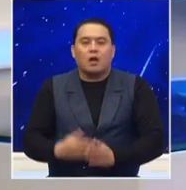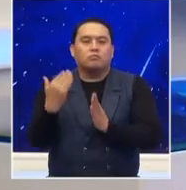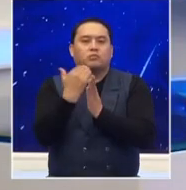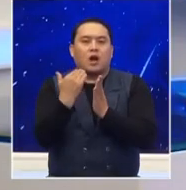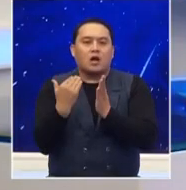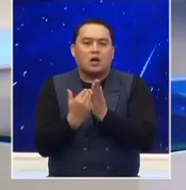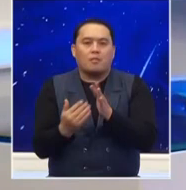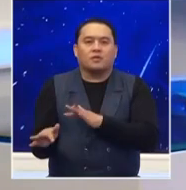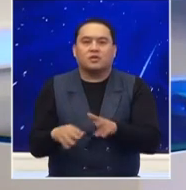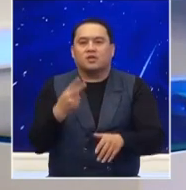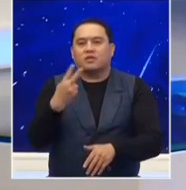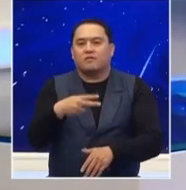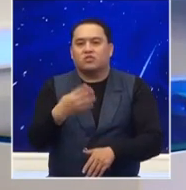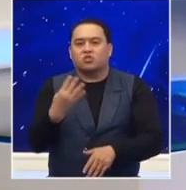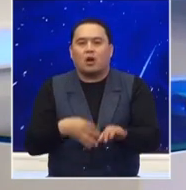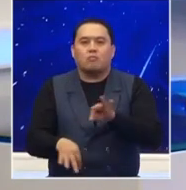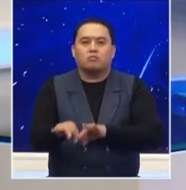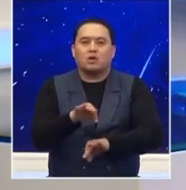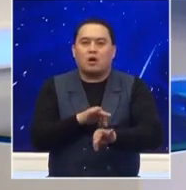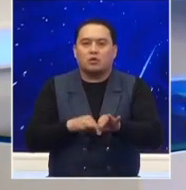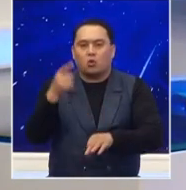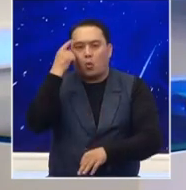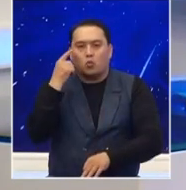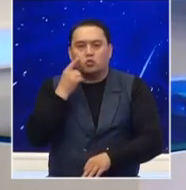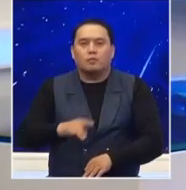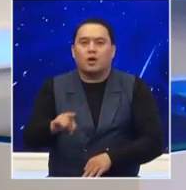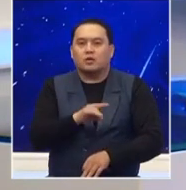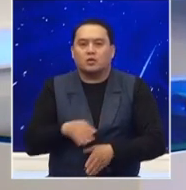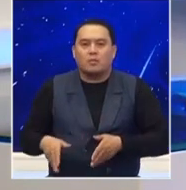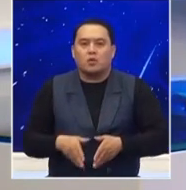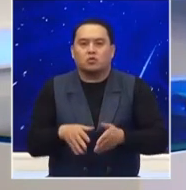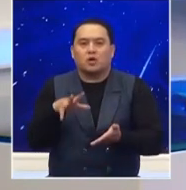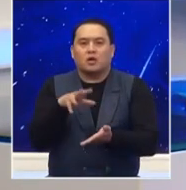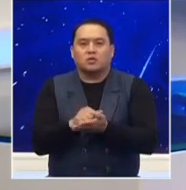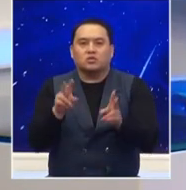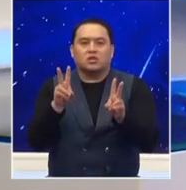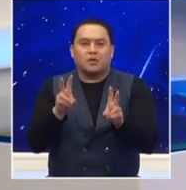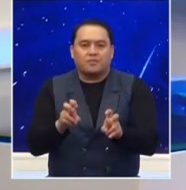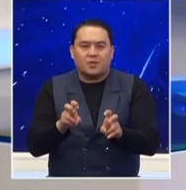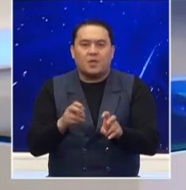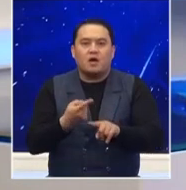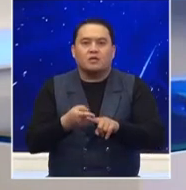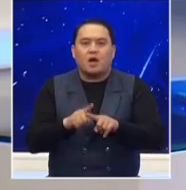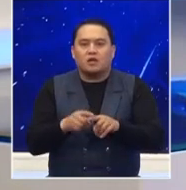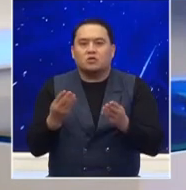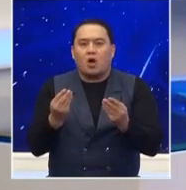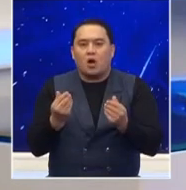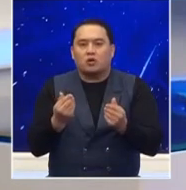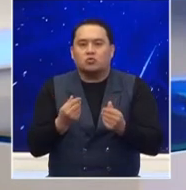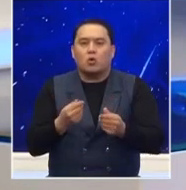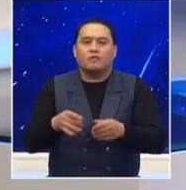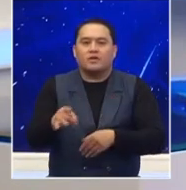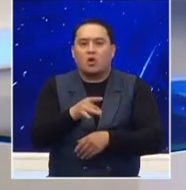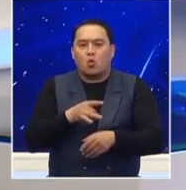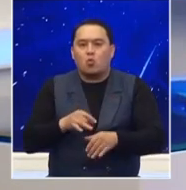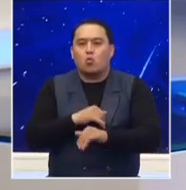Программа в действии. 24 проекта реализовано в Коксутском районе по линии дорожной карты занятости. За счет ДКЗ в